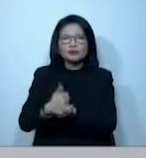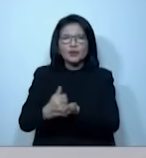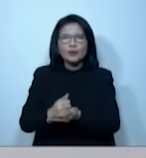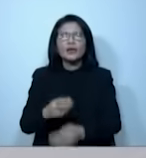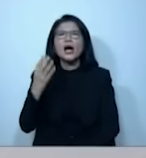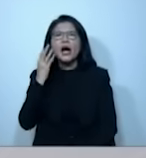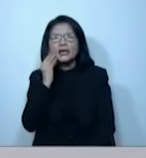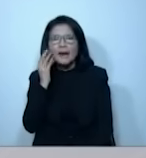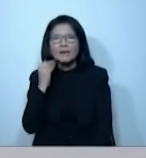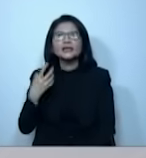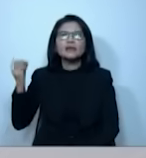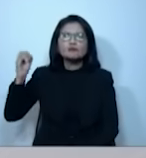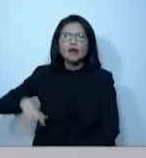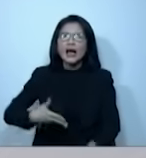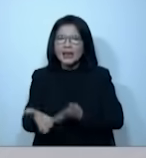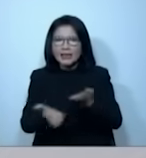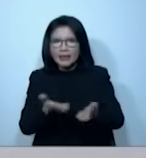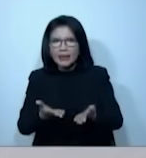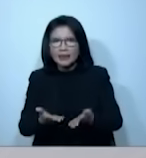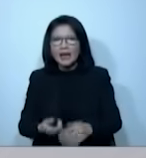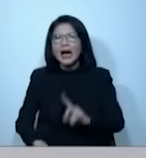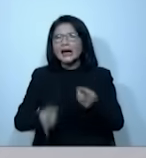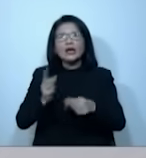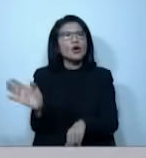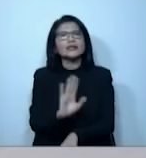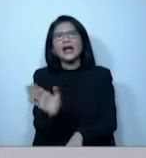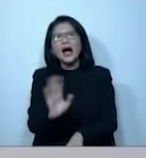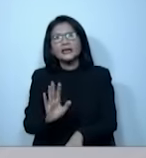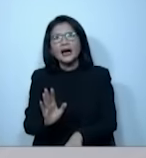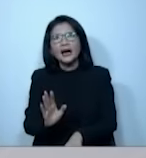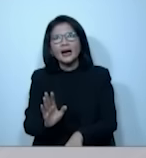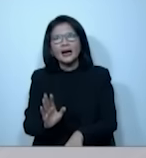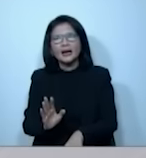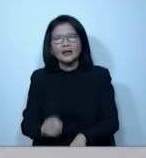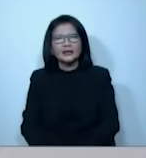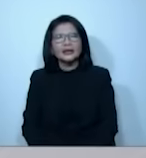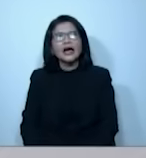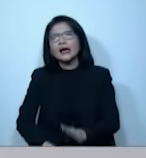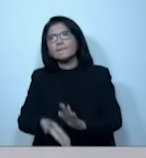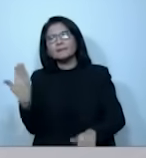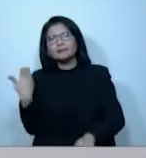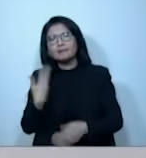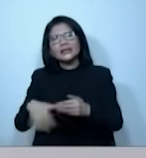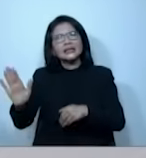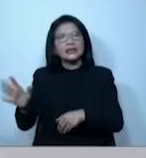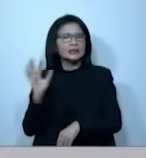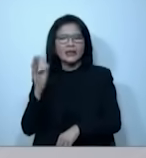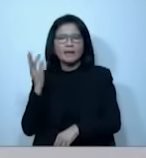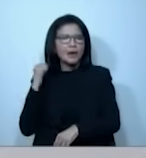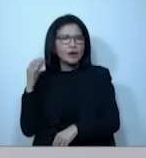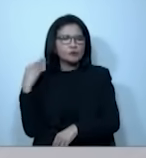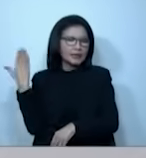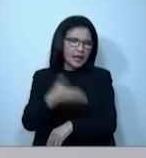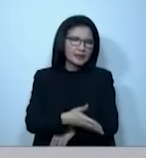murah cepat dalam sebuah layanan tanpa itu dilakukan mereka akan minggat dan mereka akan pergi tidak mau datang yang